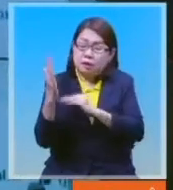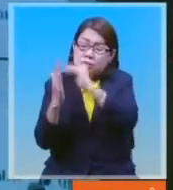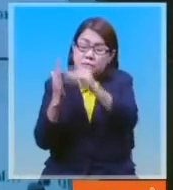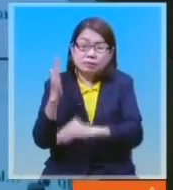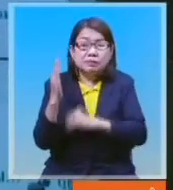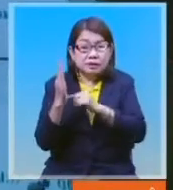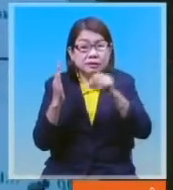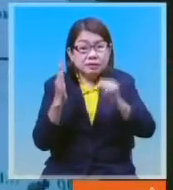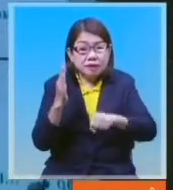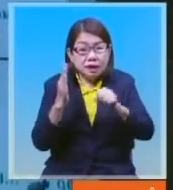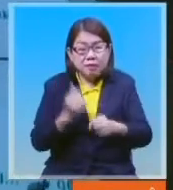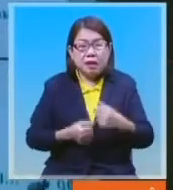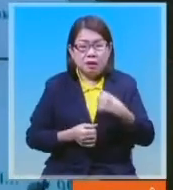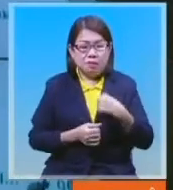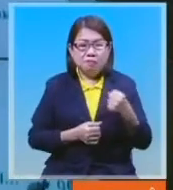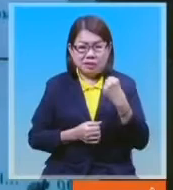มัน